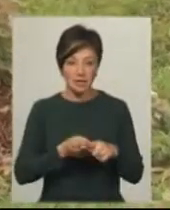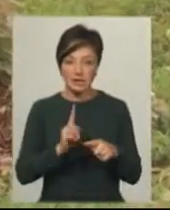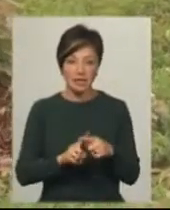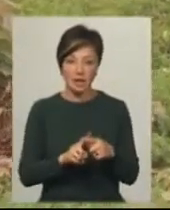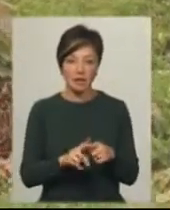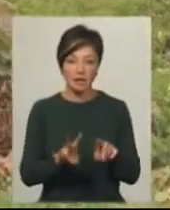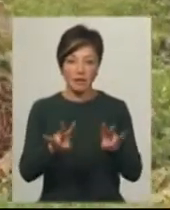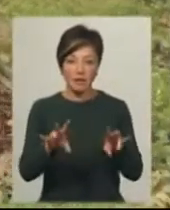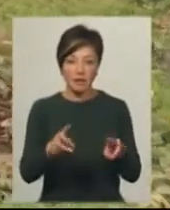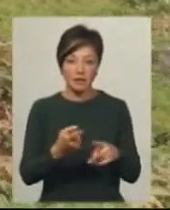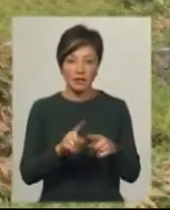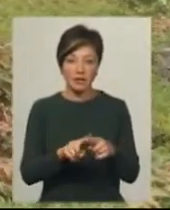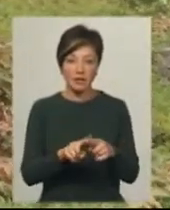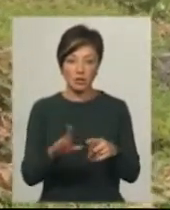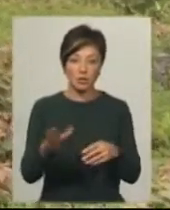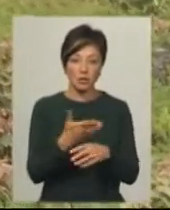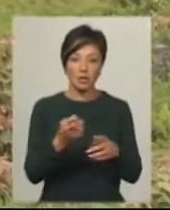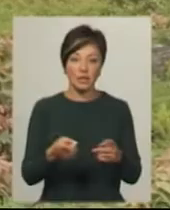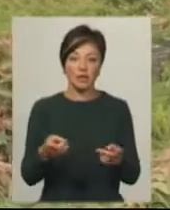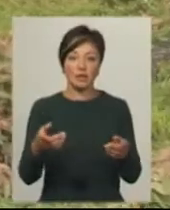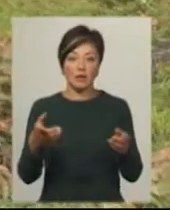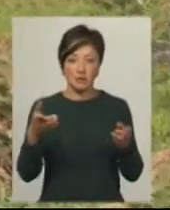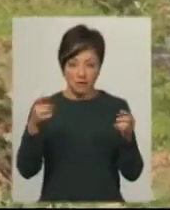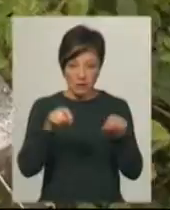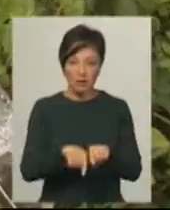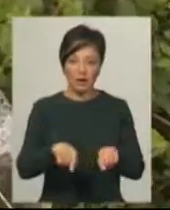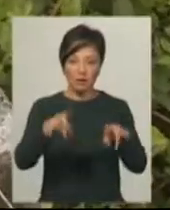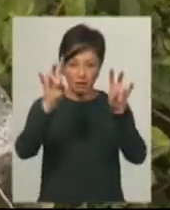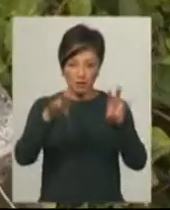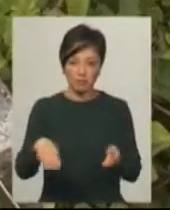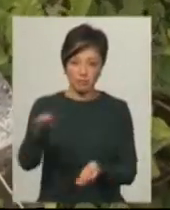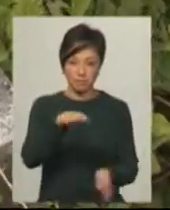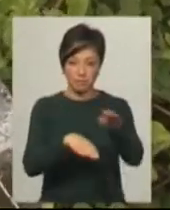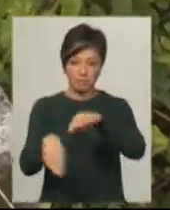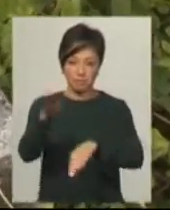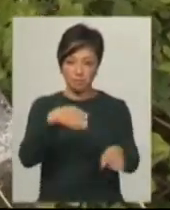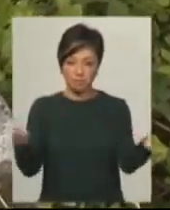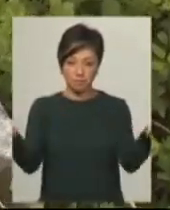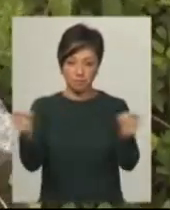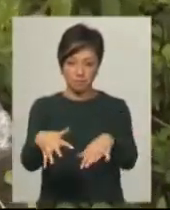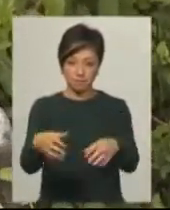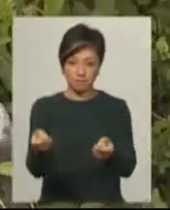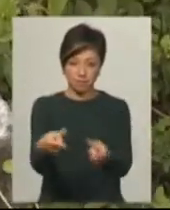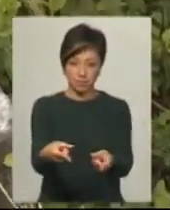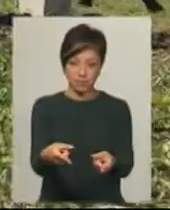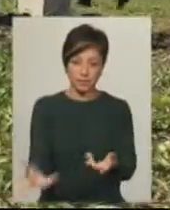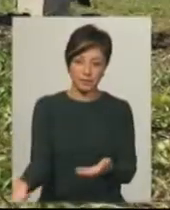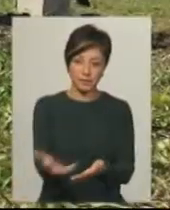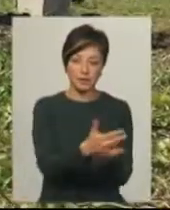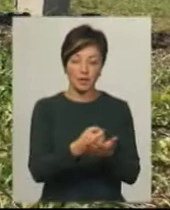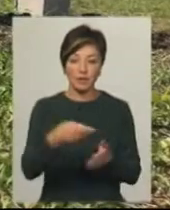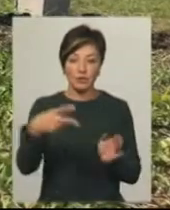те, що вони тут стояли чи їх якось зрушили. Це от суто отак от на одне на одне вони поскидали все те, що вони звідти згрібали. У